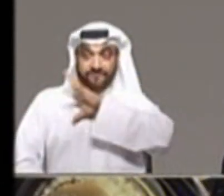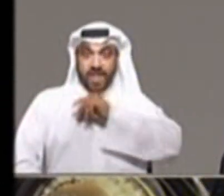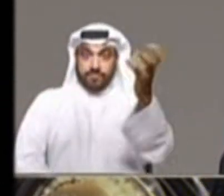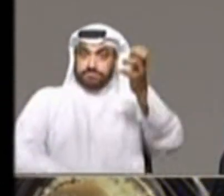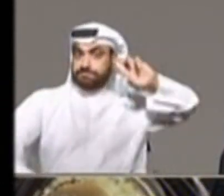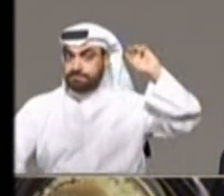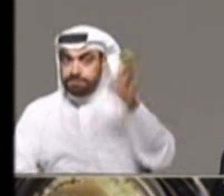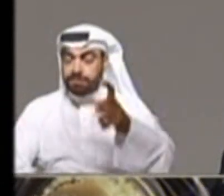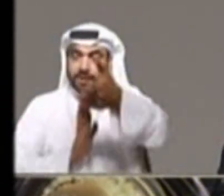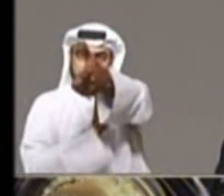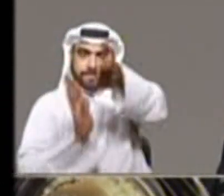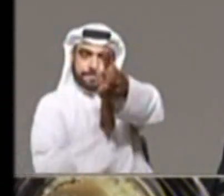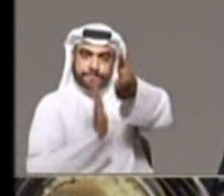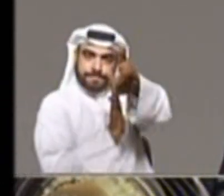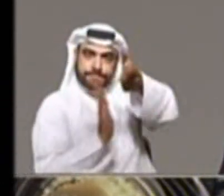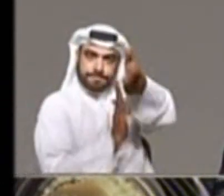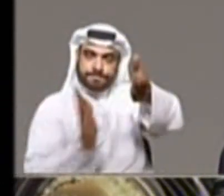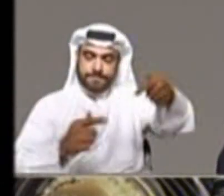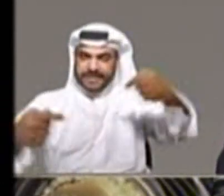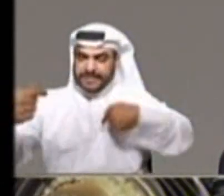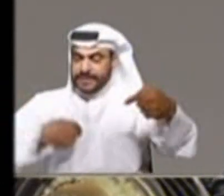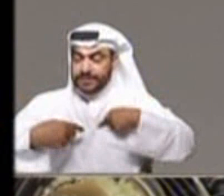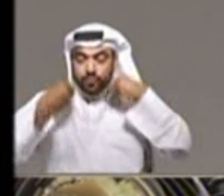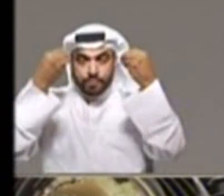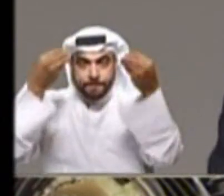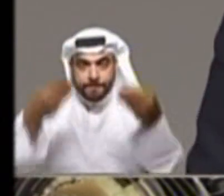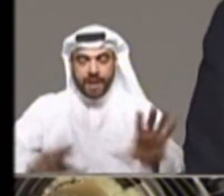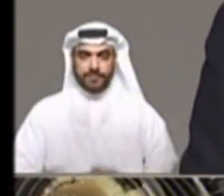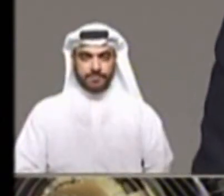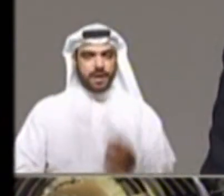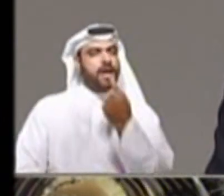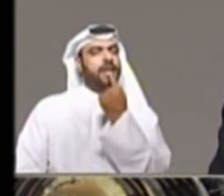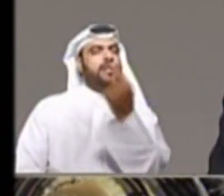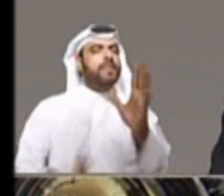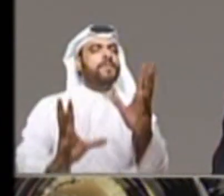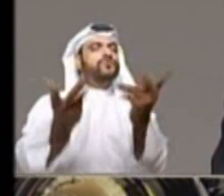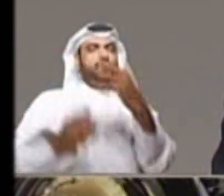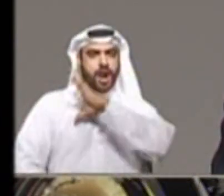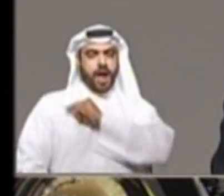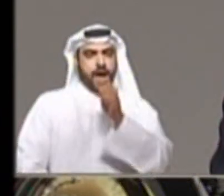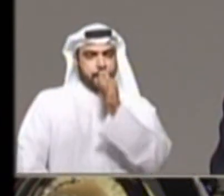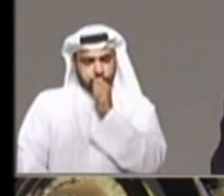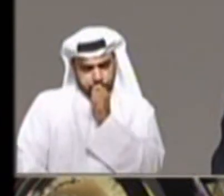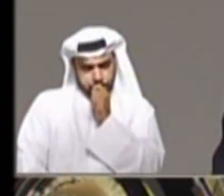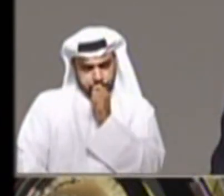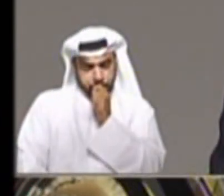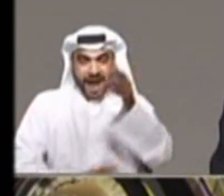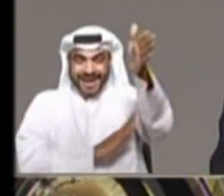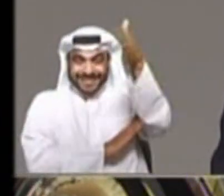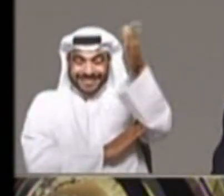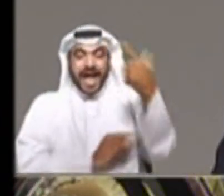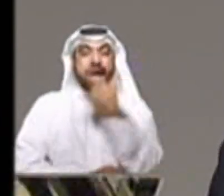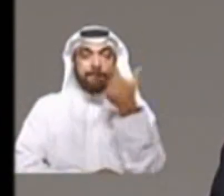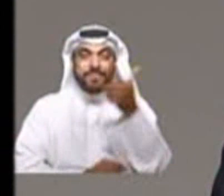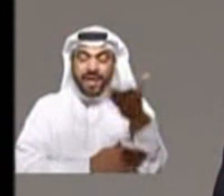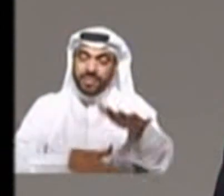تتلقاه البندقيات الآلية بأزيزها المقزز. هل مطلوب من الفلسطيني أن يرفع خرقة بيضاء